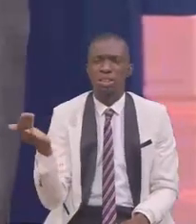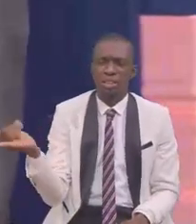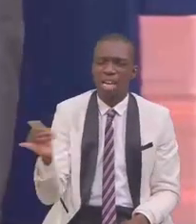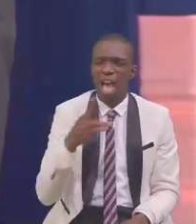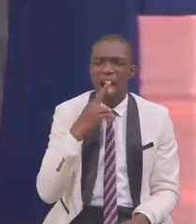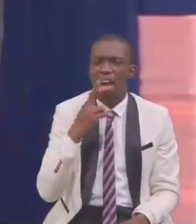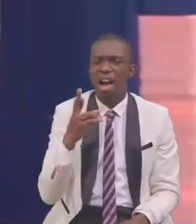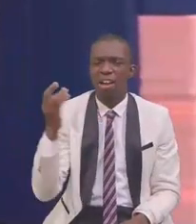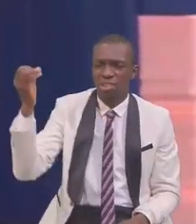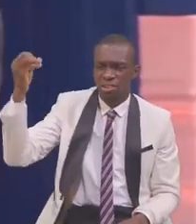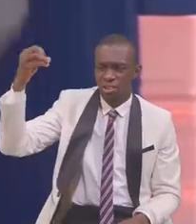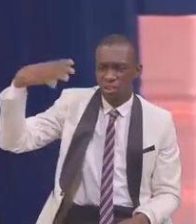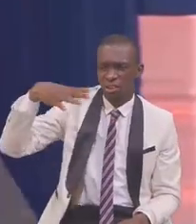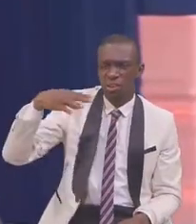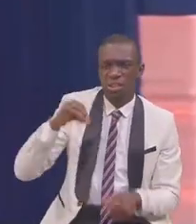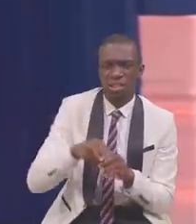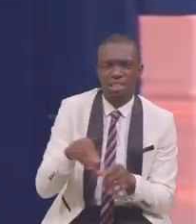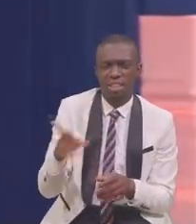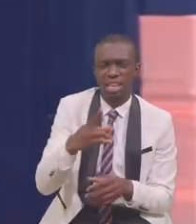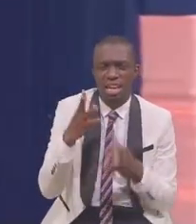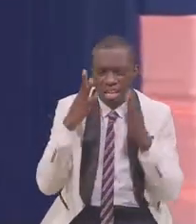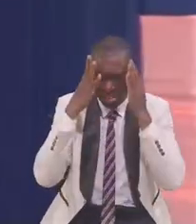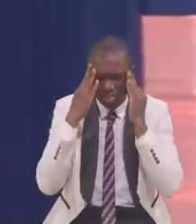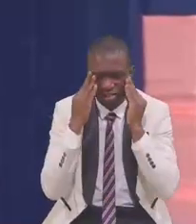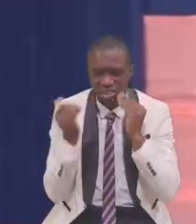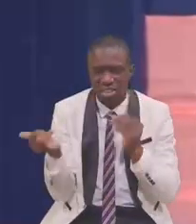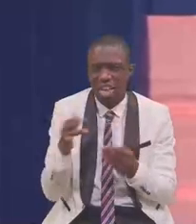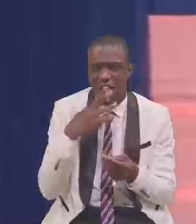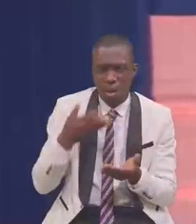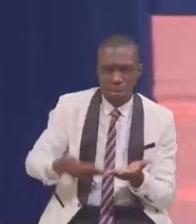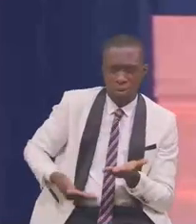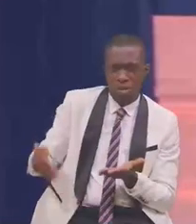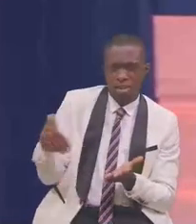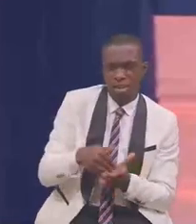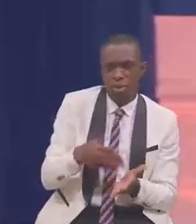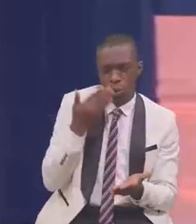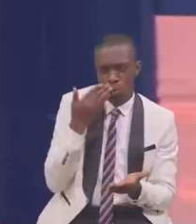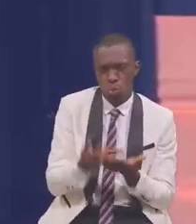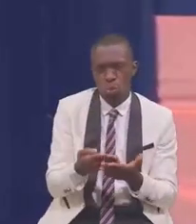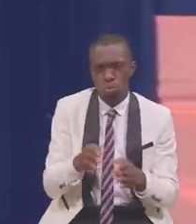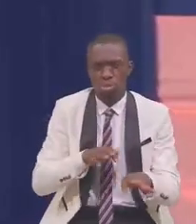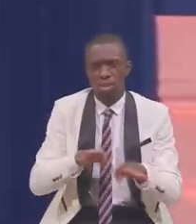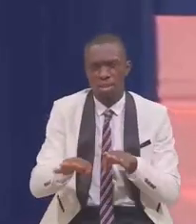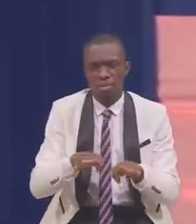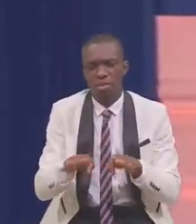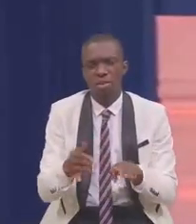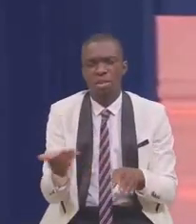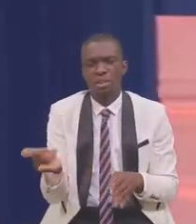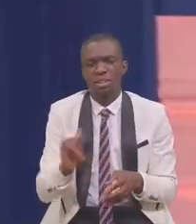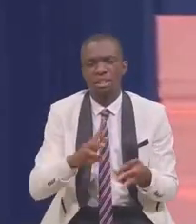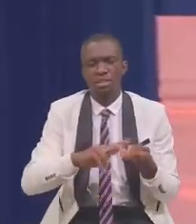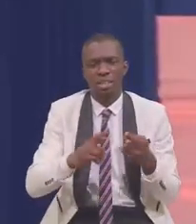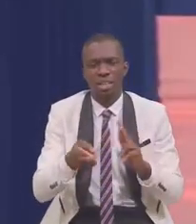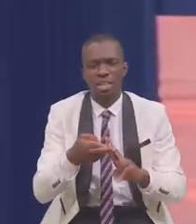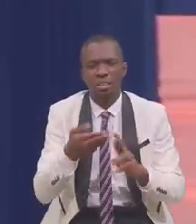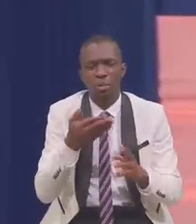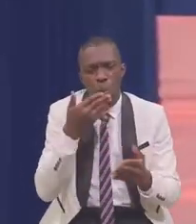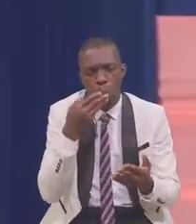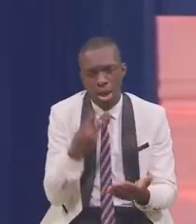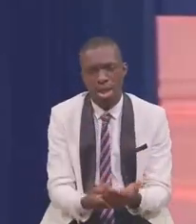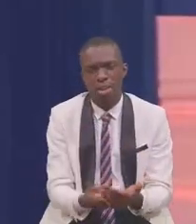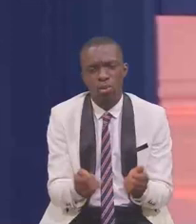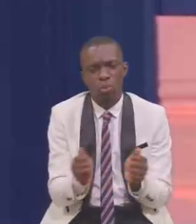une église gracieuse. Ils sont nés de nouveau. Alors ils sont gracieux dans leur interaction. Ils sont nés de nouveau. La façon dont